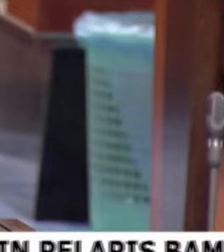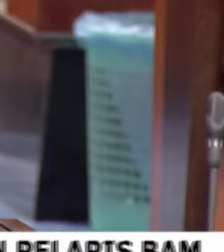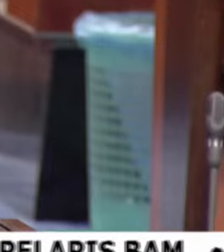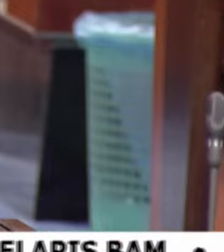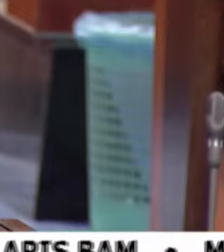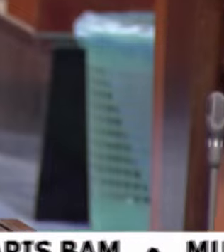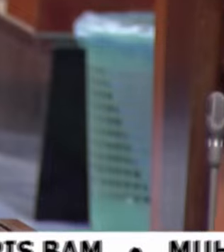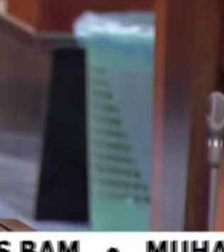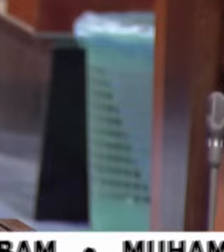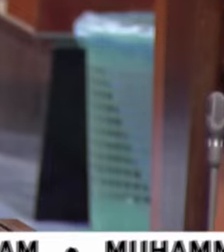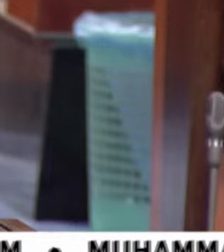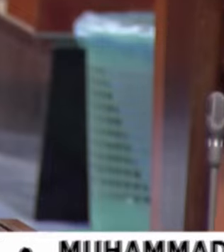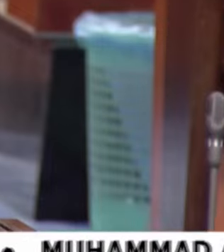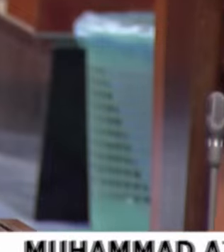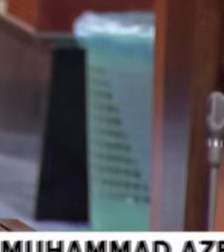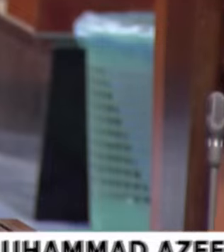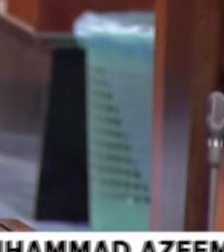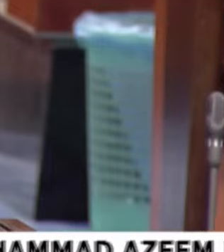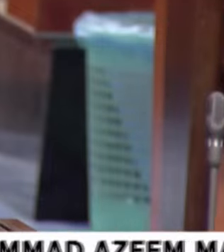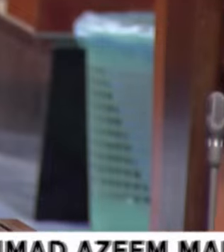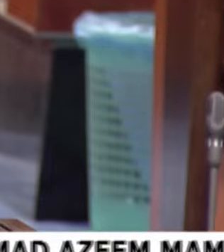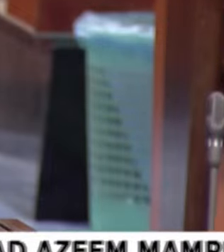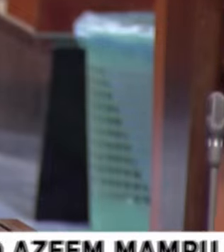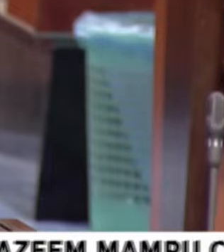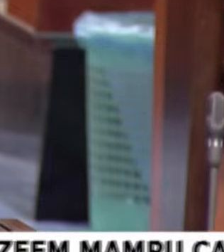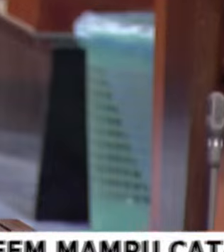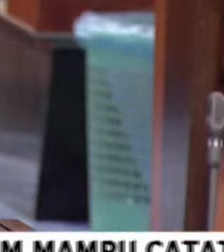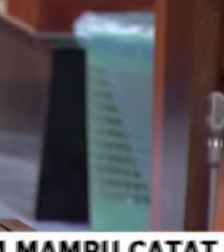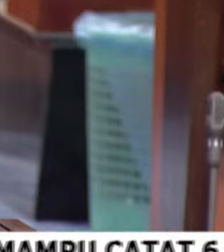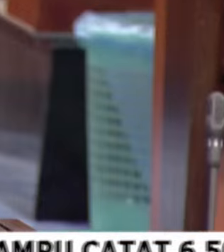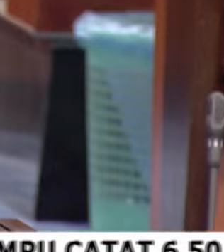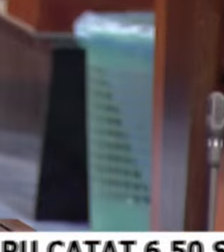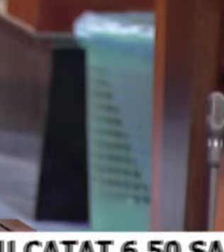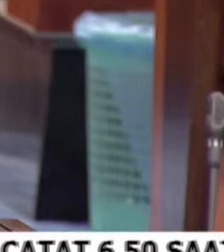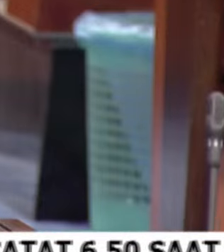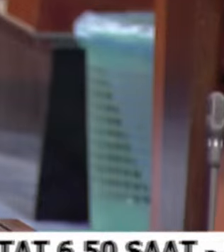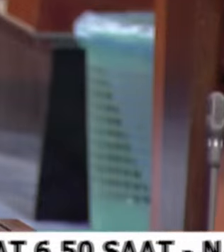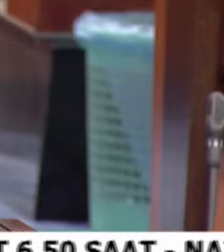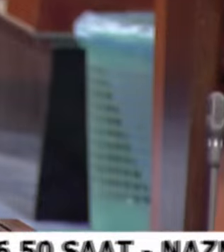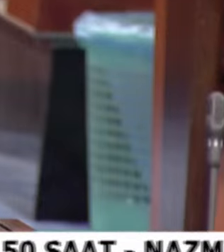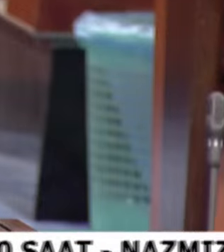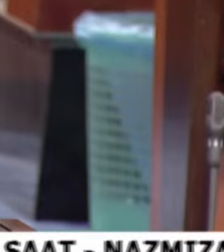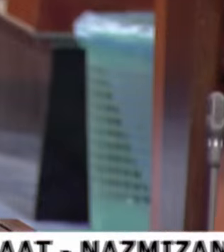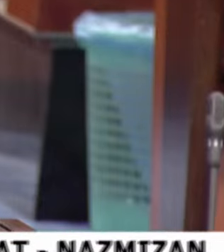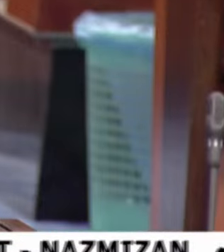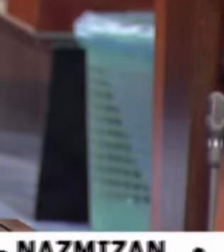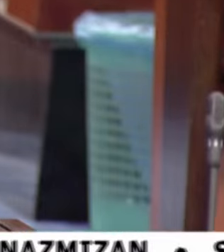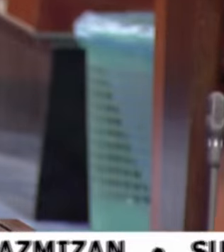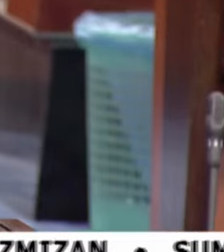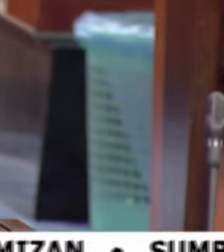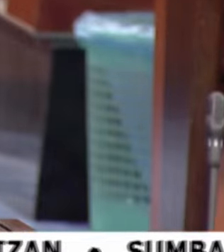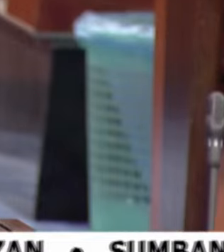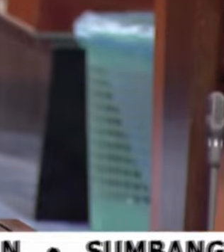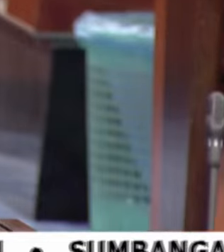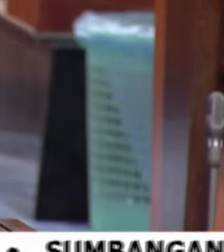menurut sumber yang sama 14 populari 59 juta